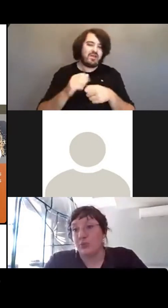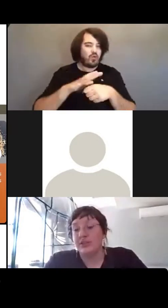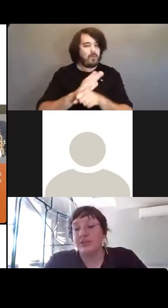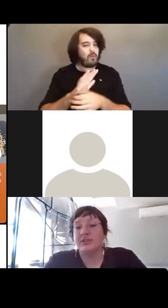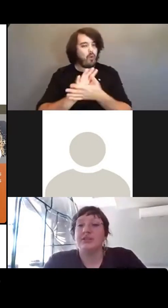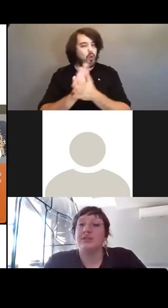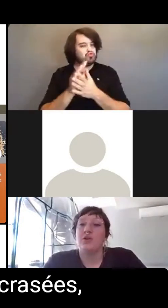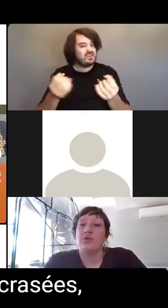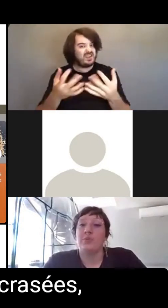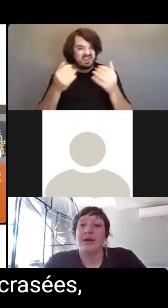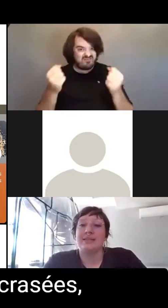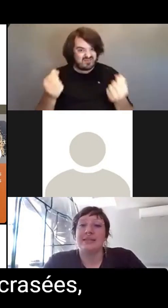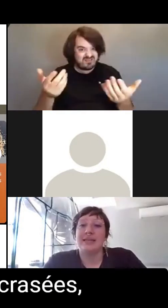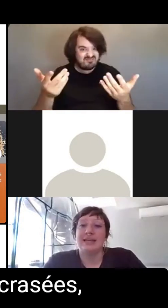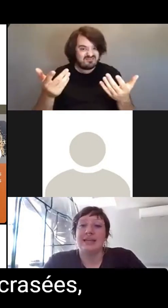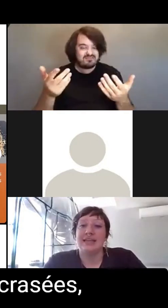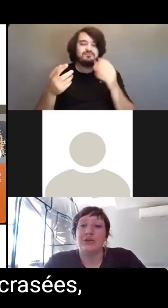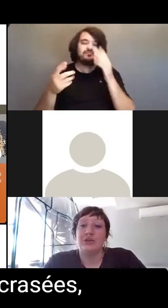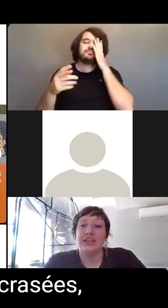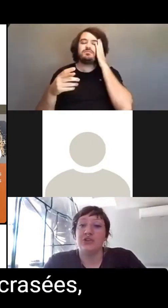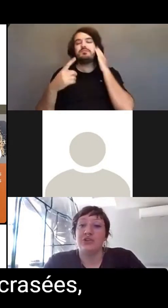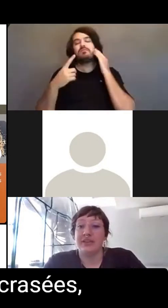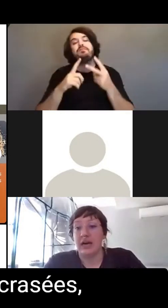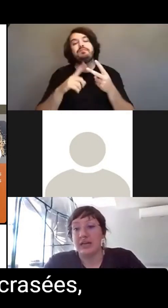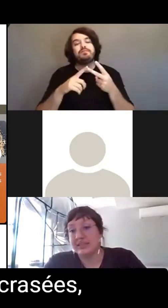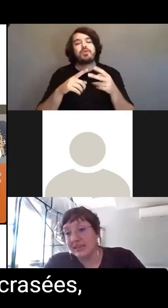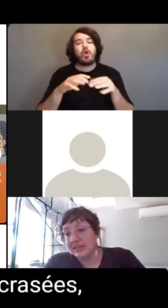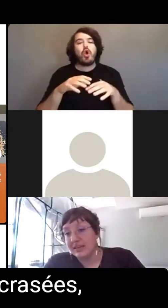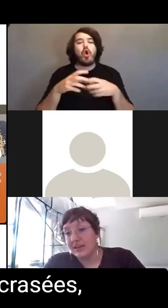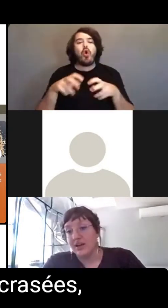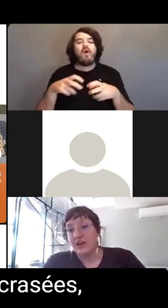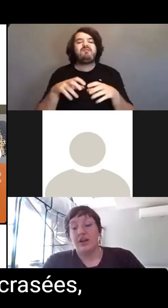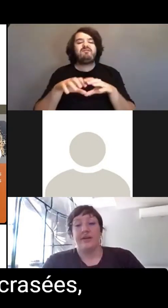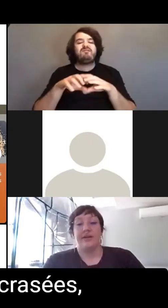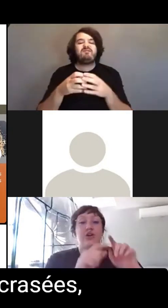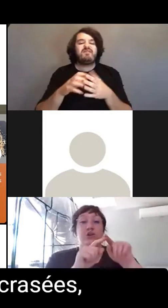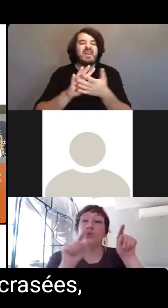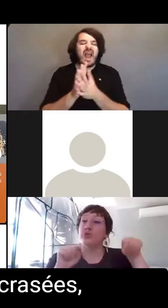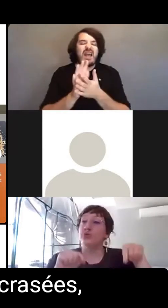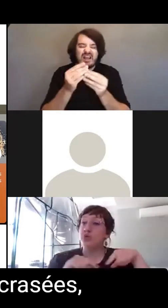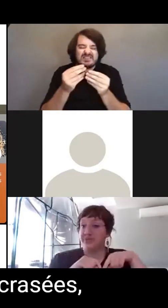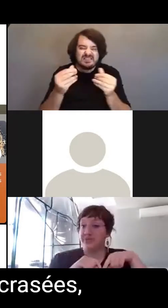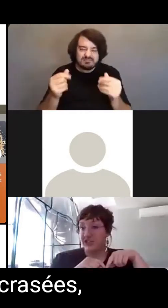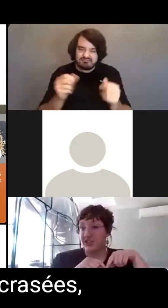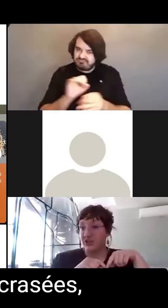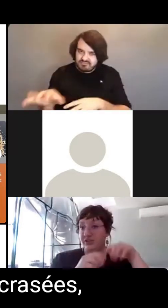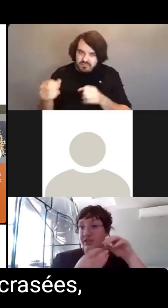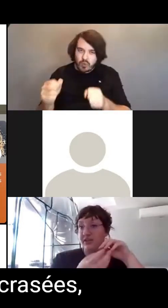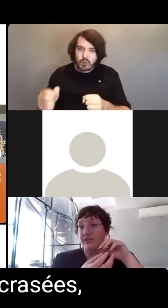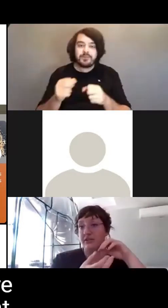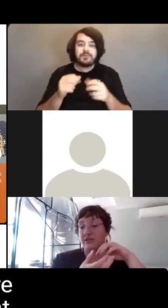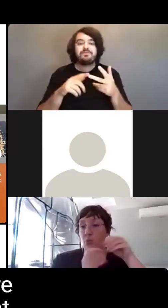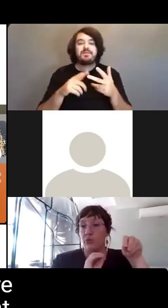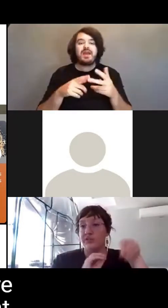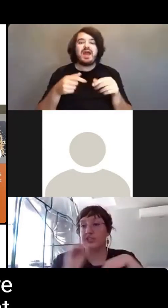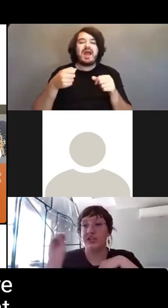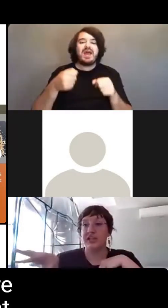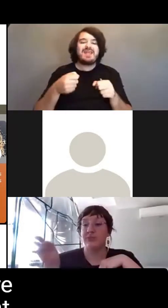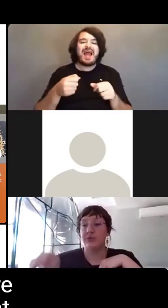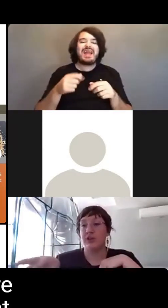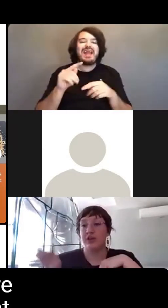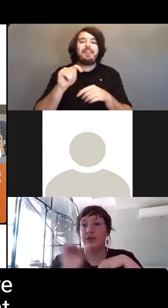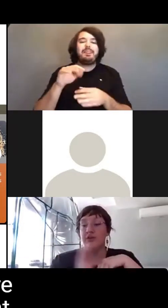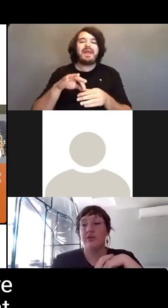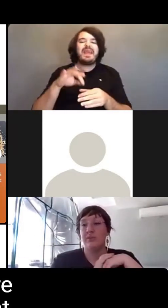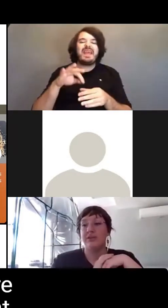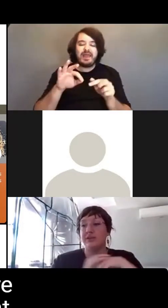propre compost. On va penser à des coquilles d'œufs écrasées, le contenu d'un sachet de thé. On peut le déchirer